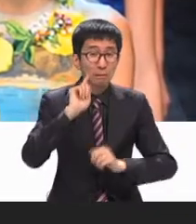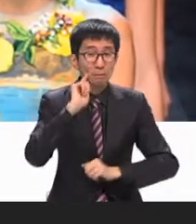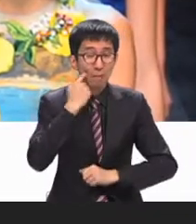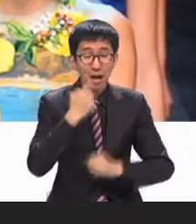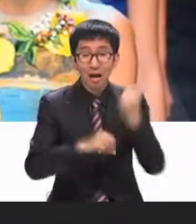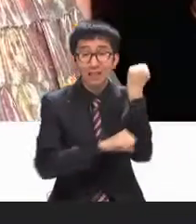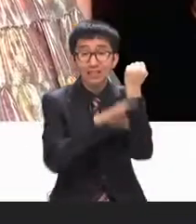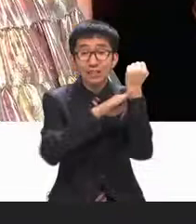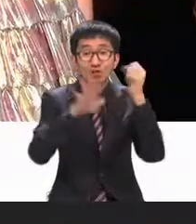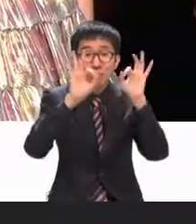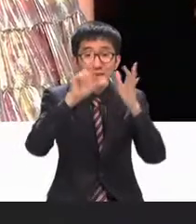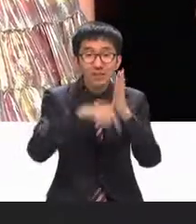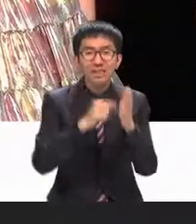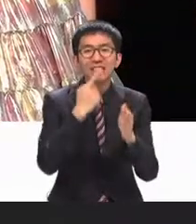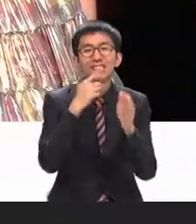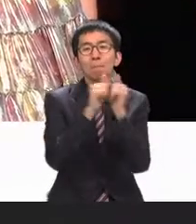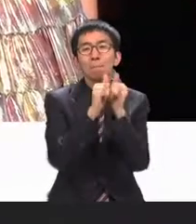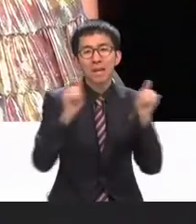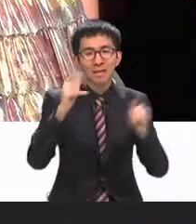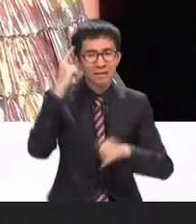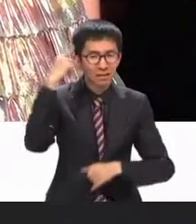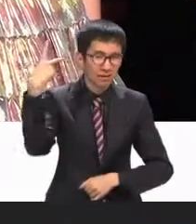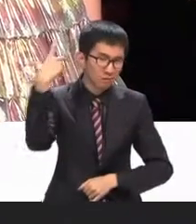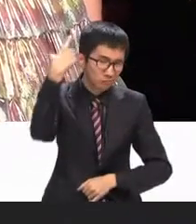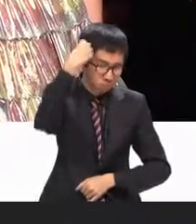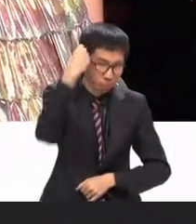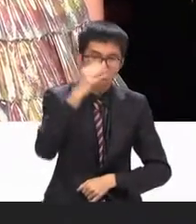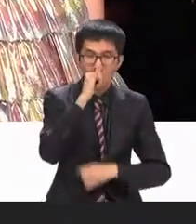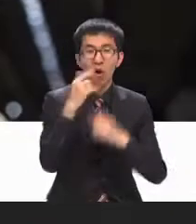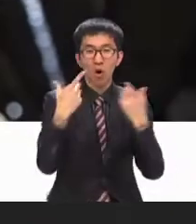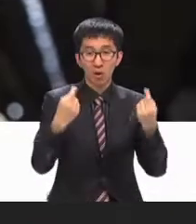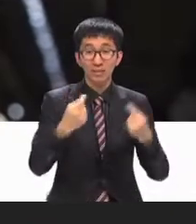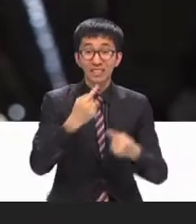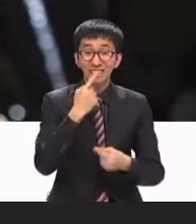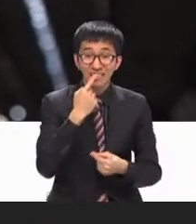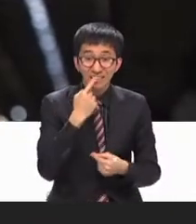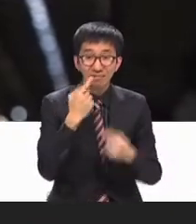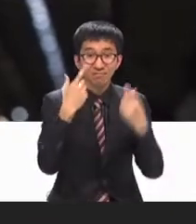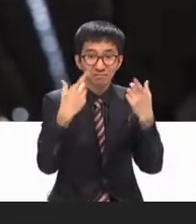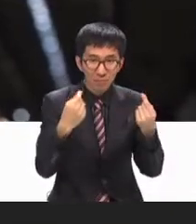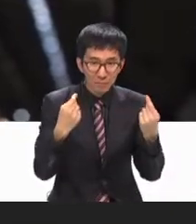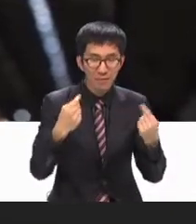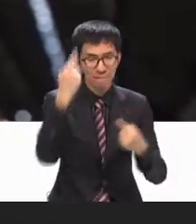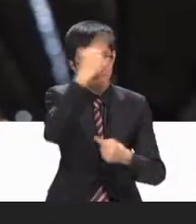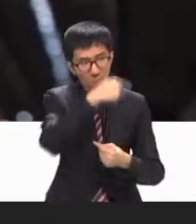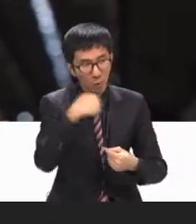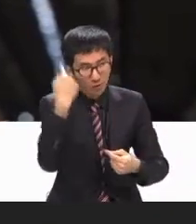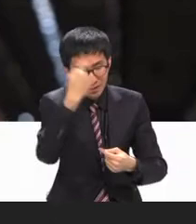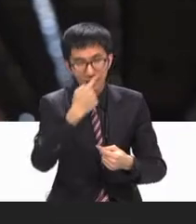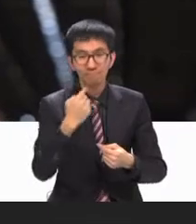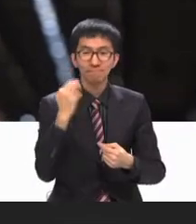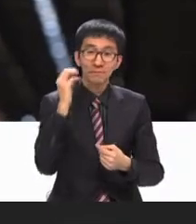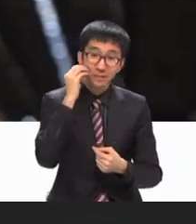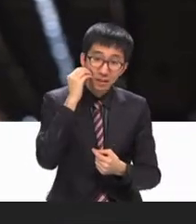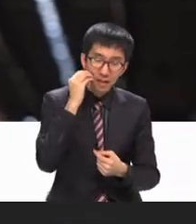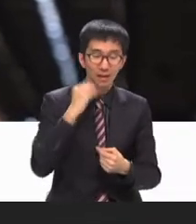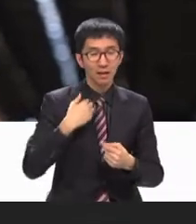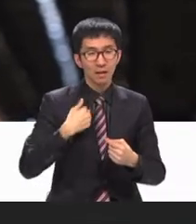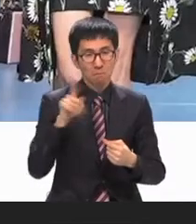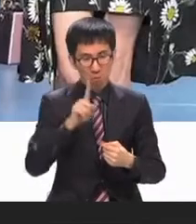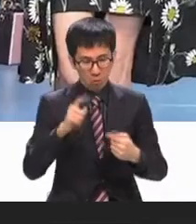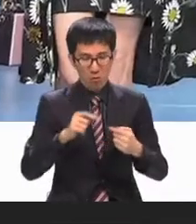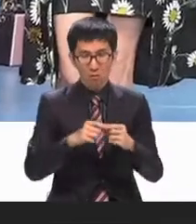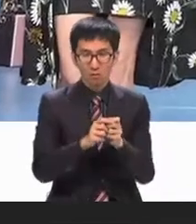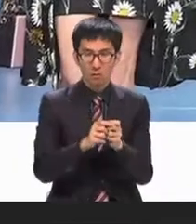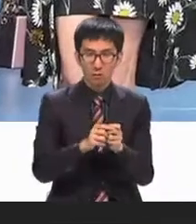표준이 백인으로 굳어져 있기 때문에 100인 의 피부 색깔 100인 의 생김새 백인의 체험 이것이